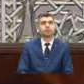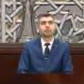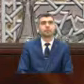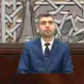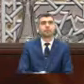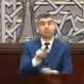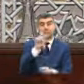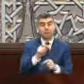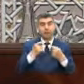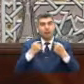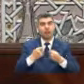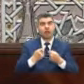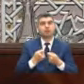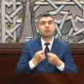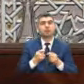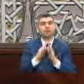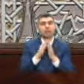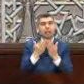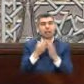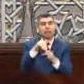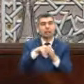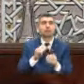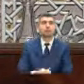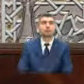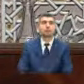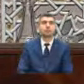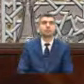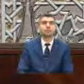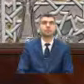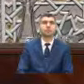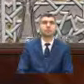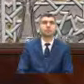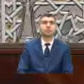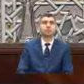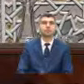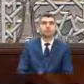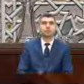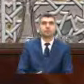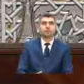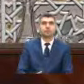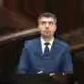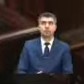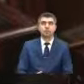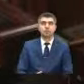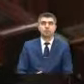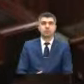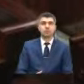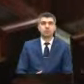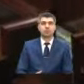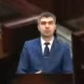للسيد رئيس المجموعة النيابية للتقدم والاشتراكيات، فضلوا السيد النائب المحترم.